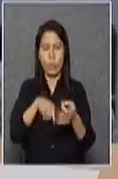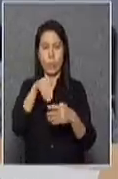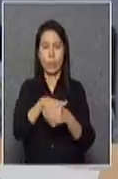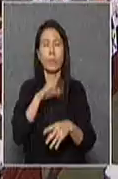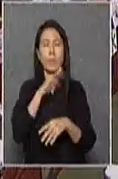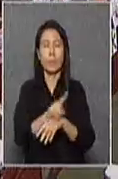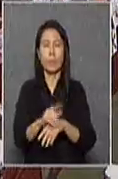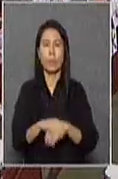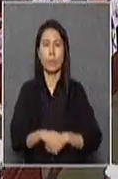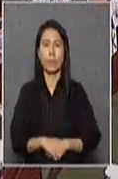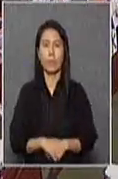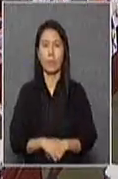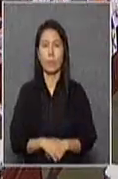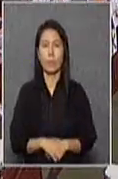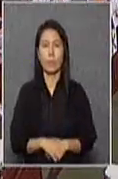鐘。